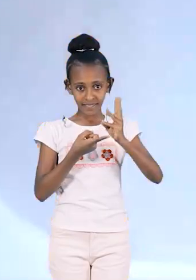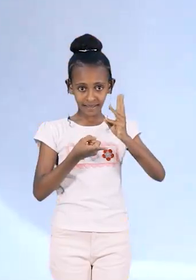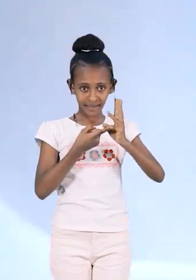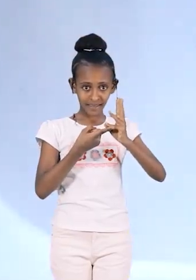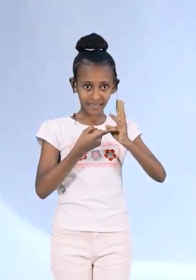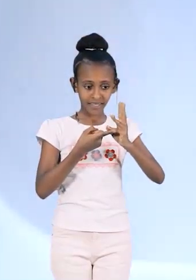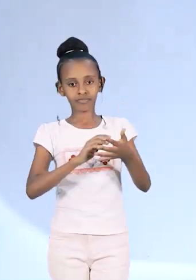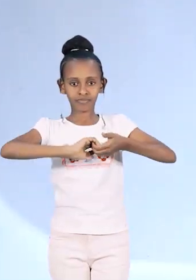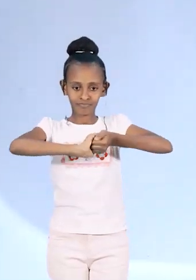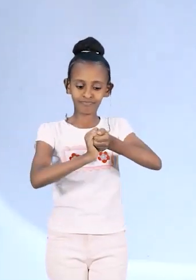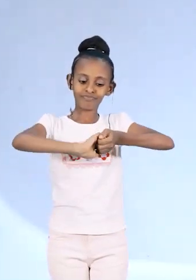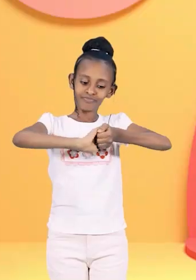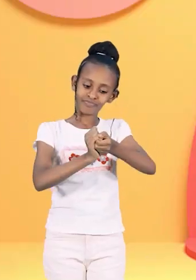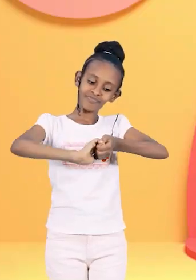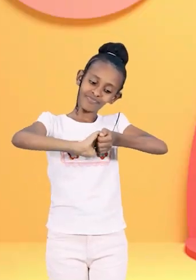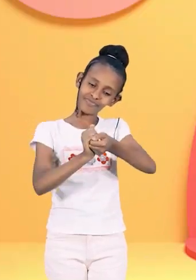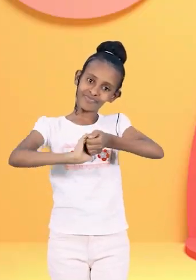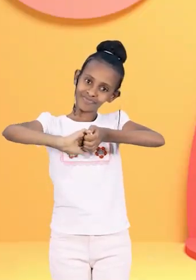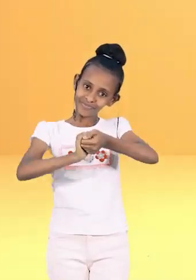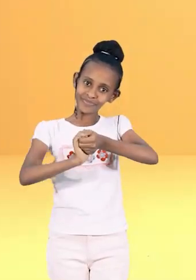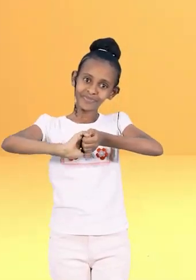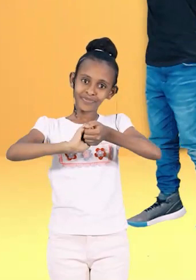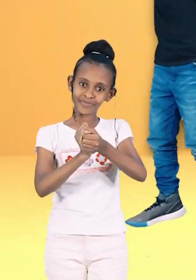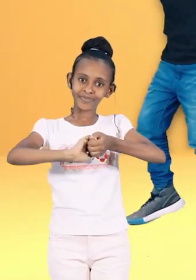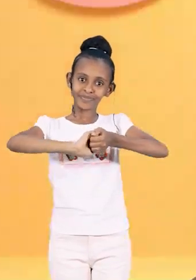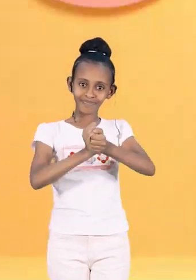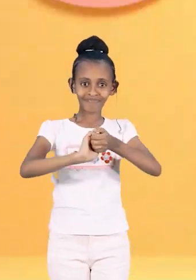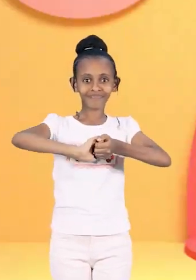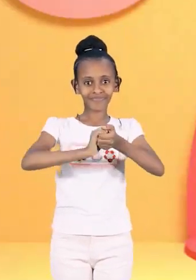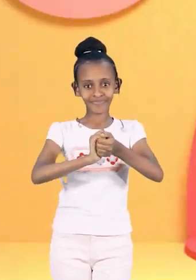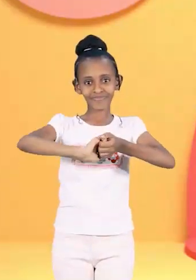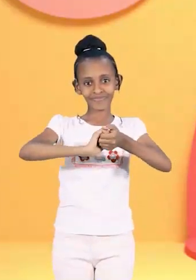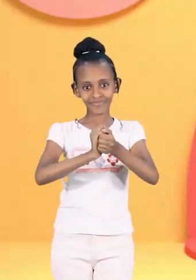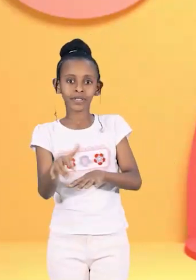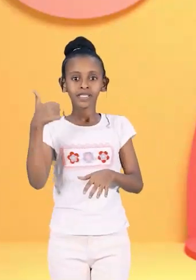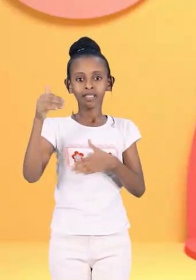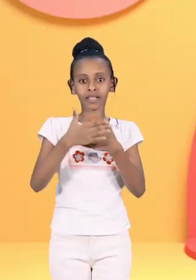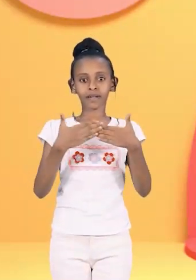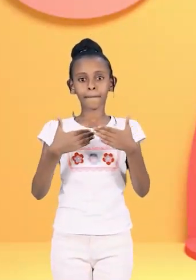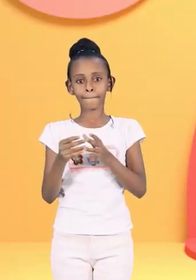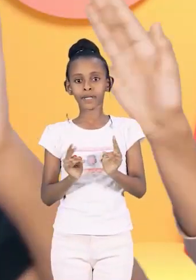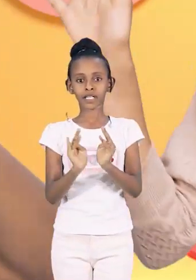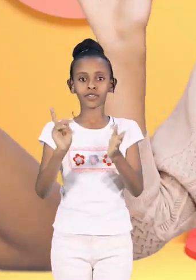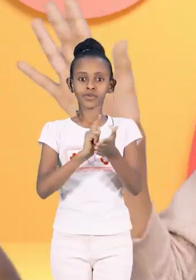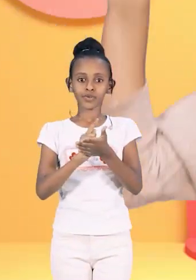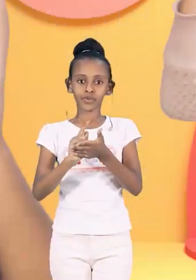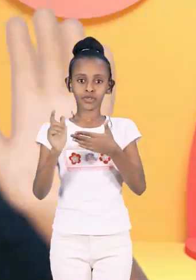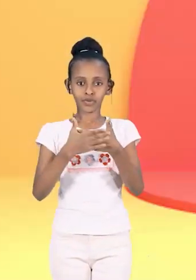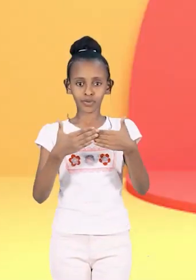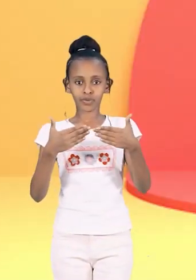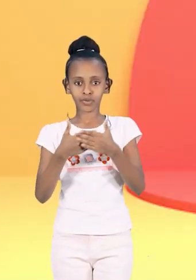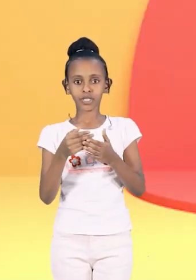jahaffaan duuba quba keenya harka keenyaan sirritti rigna kudan karaan sasalphaan